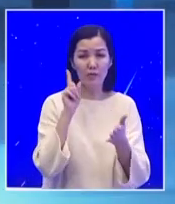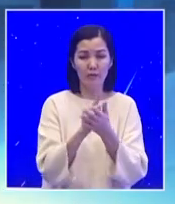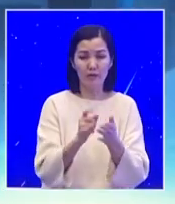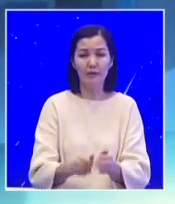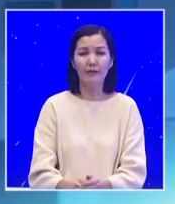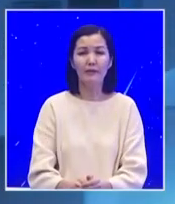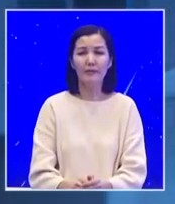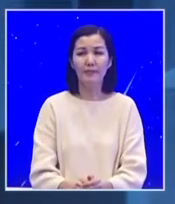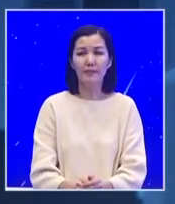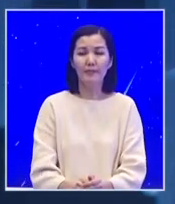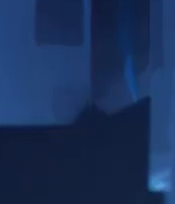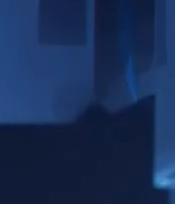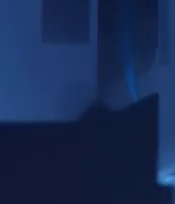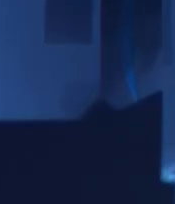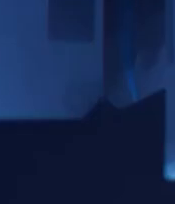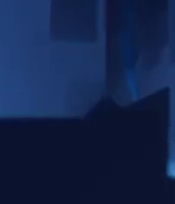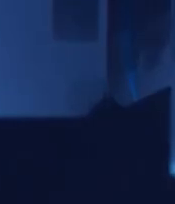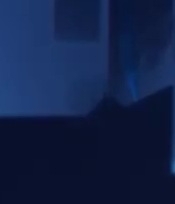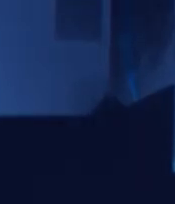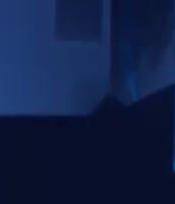Мұқанов, Жетісу телеарнасы.